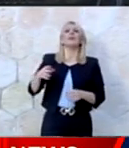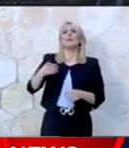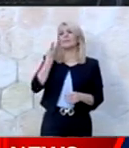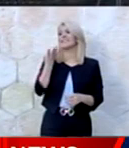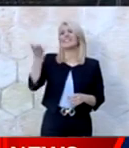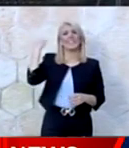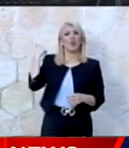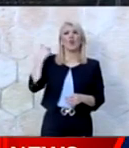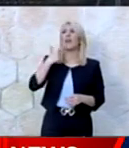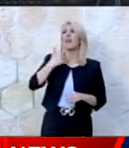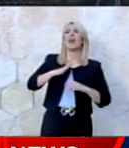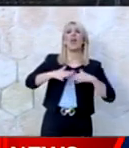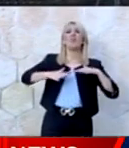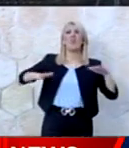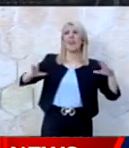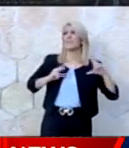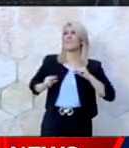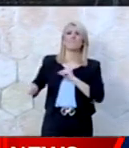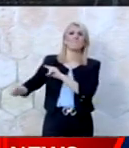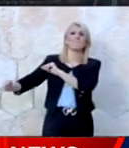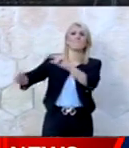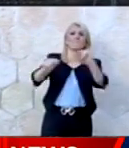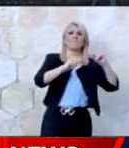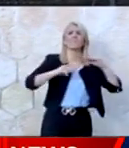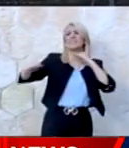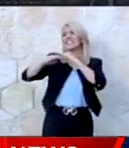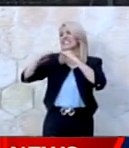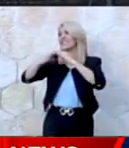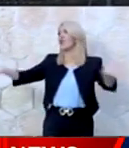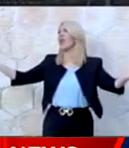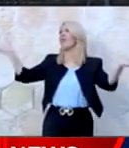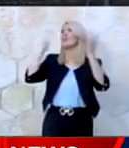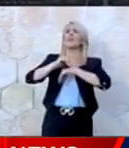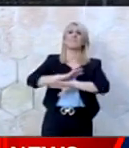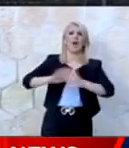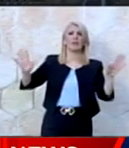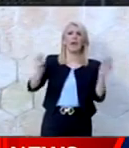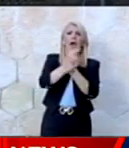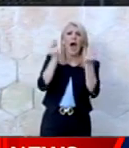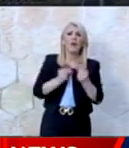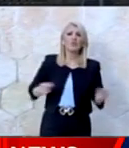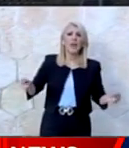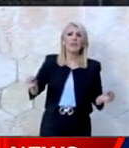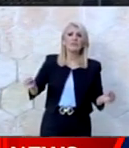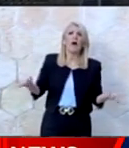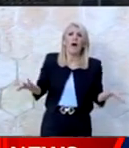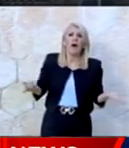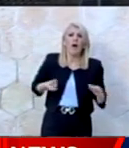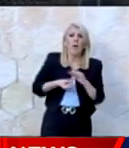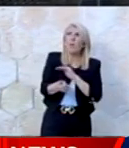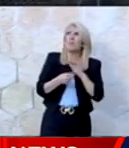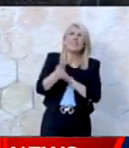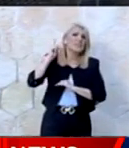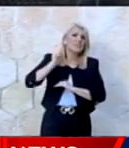παραπάνω από 1 εκατομμύριο μετανάστες όργωναν τον τόπο. Όμως εκείνη η χώρα ξέφραγο αμπέλη δεν υπάρχει